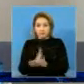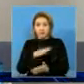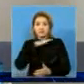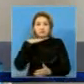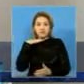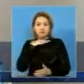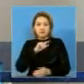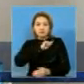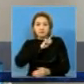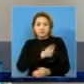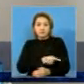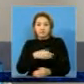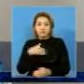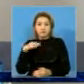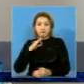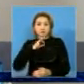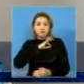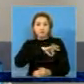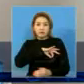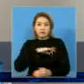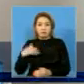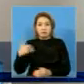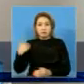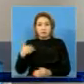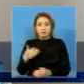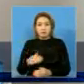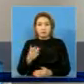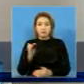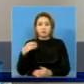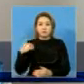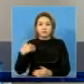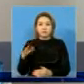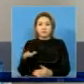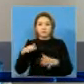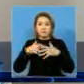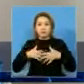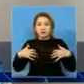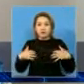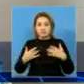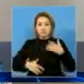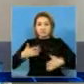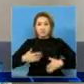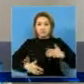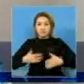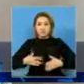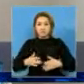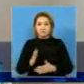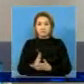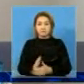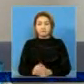еттен де мықты пайдалы, потому что ол бүкіл соғы, витамины, малдың ол шекарында бүкіл пайдалы